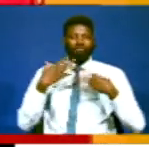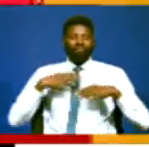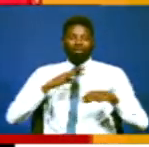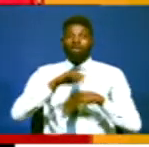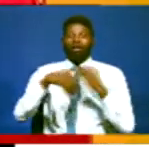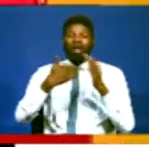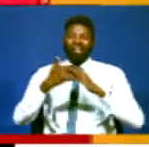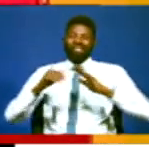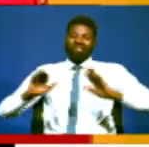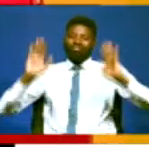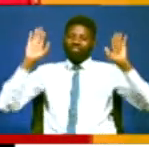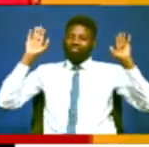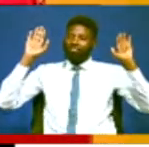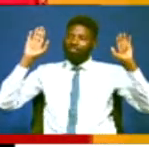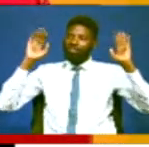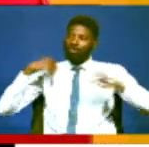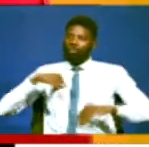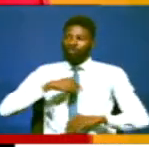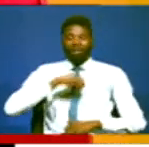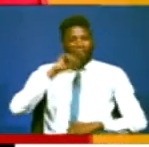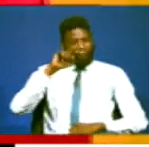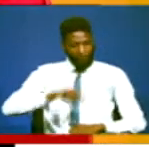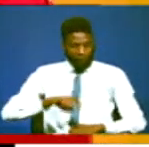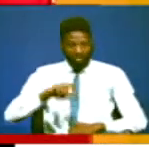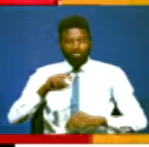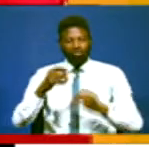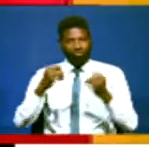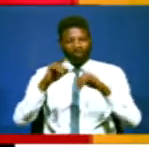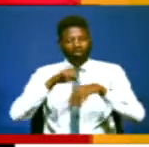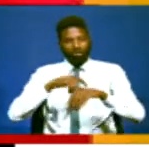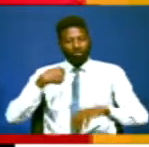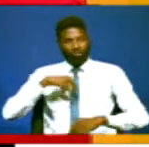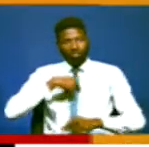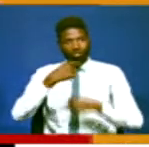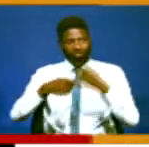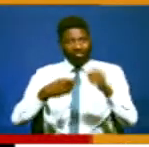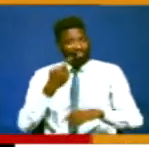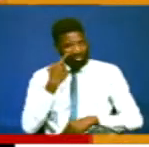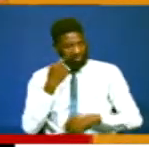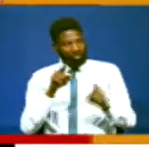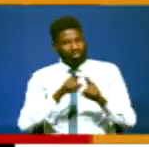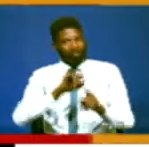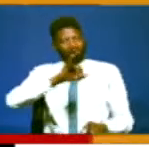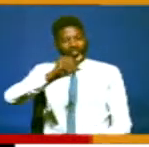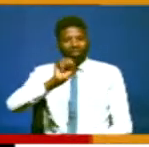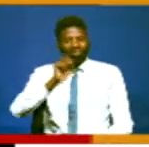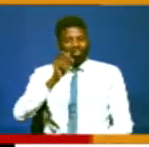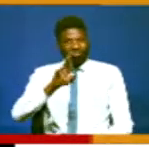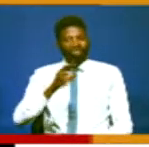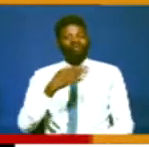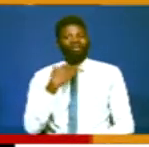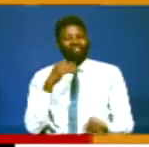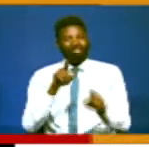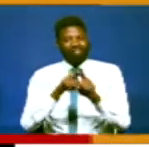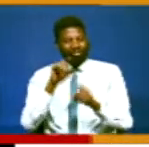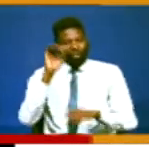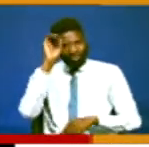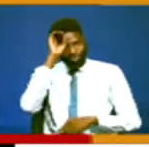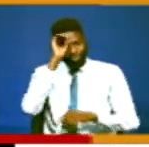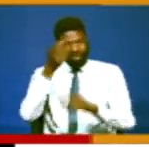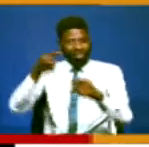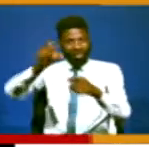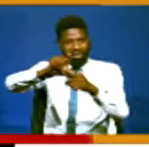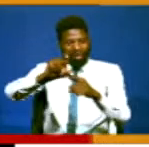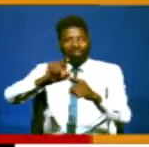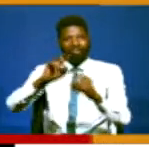Kwa hivyo tujaribu sana tunaposonga mbele. Naona bwana kabisa. Naona bwana Jasper anataka kuchangia kuhusiana na swala ambalo